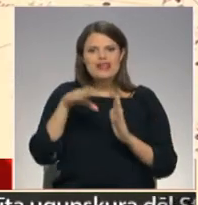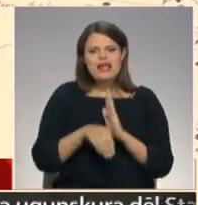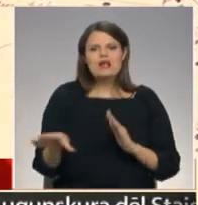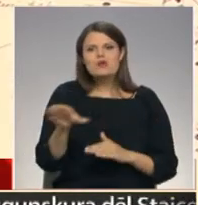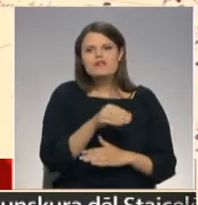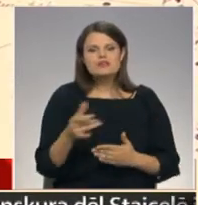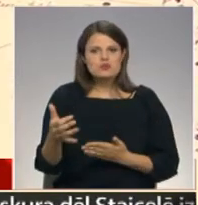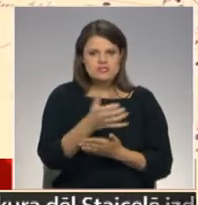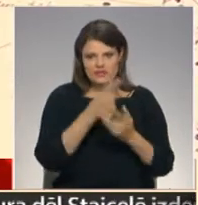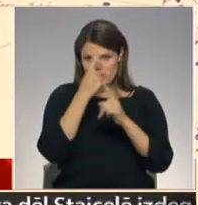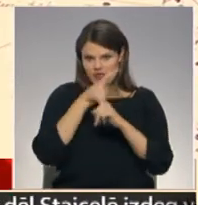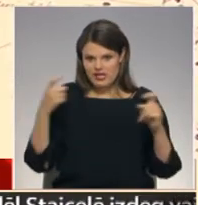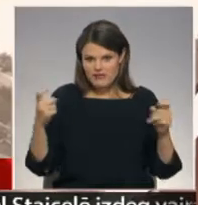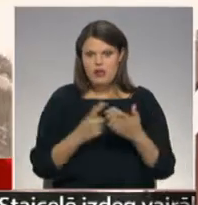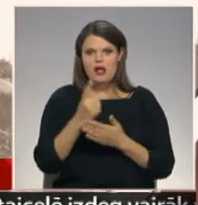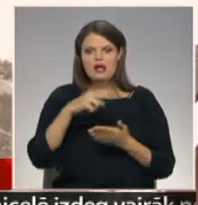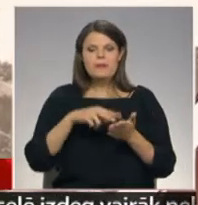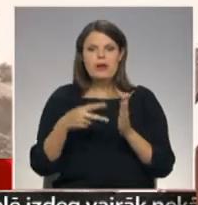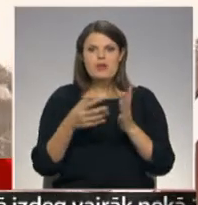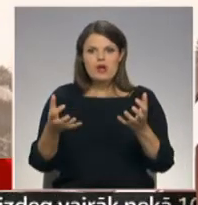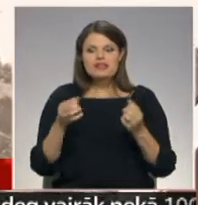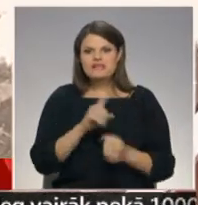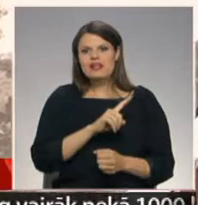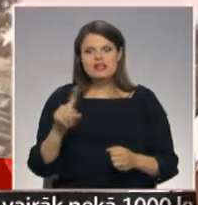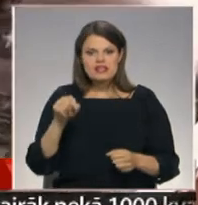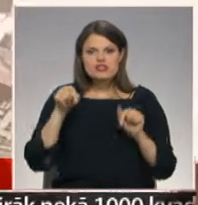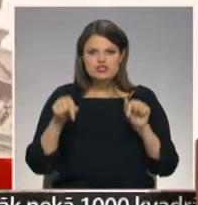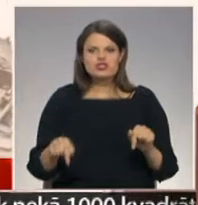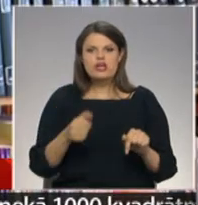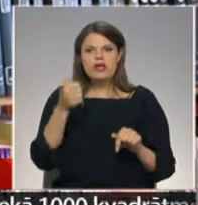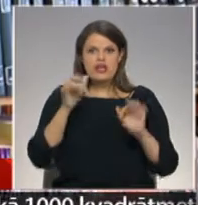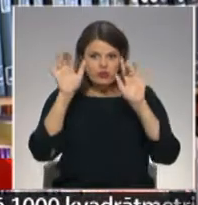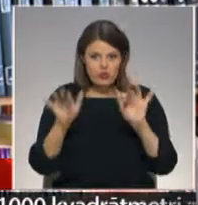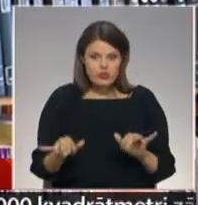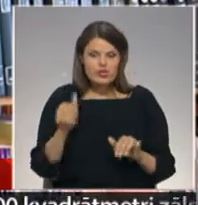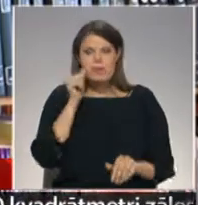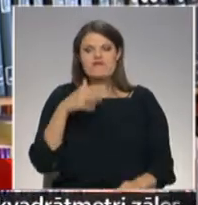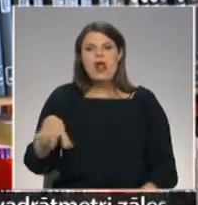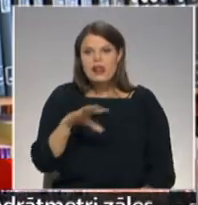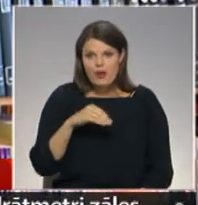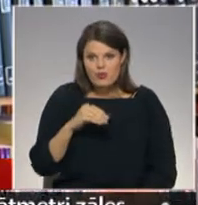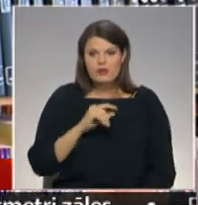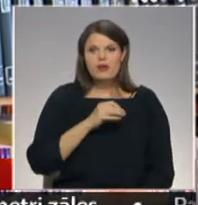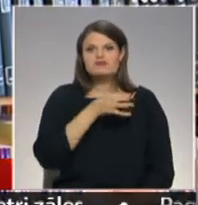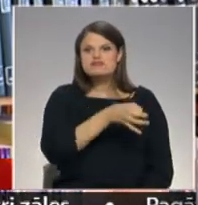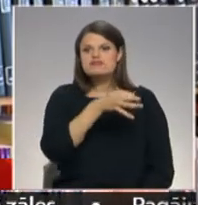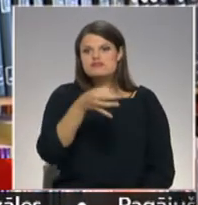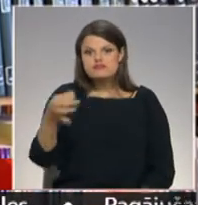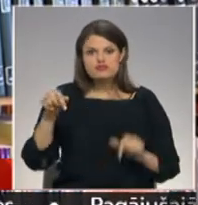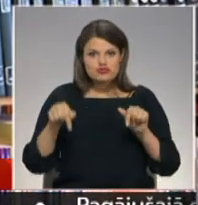savākto informāciju. Karti paredz izveidot līdz šim rudenim. Vēl mēs tagad braucam pa Naukšēnu